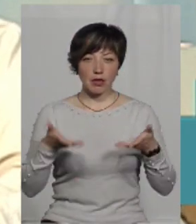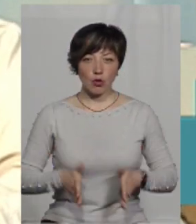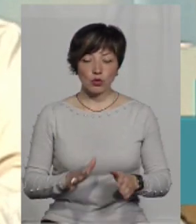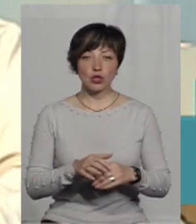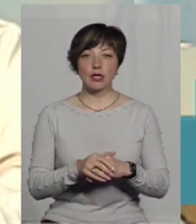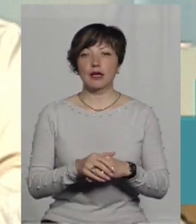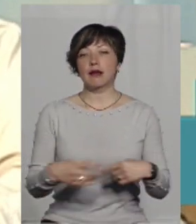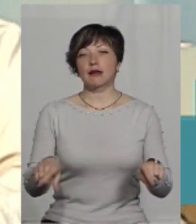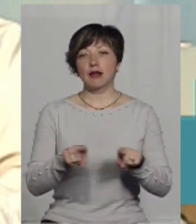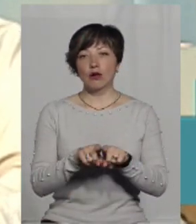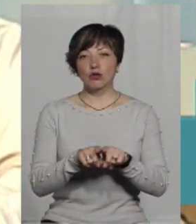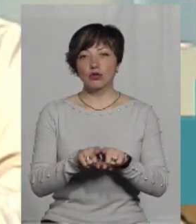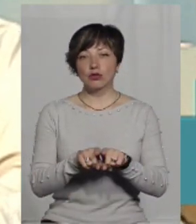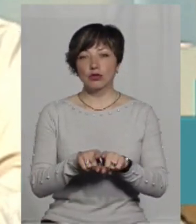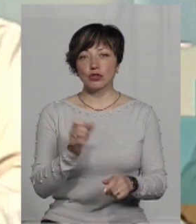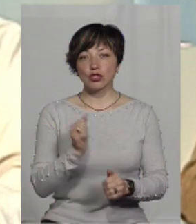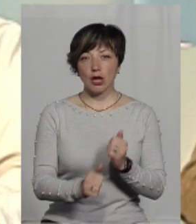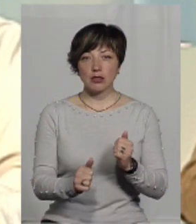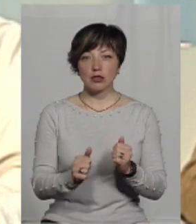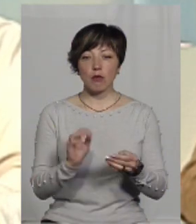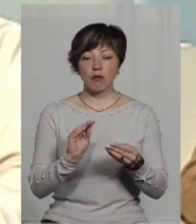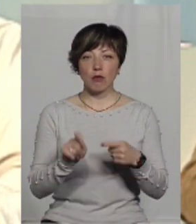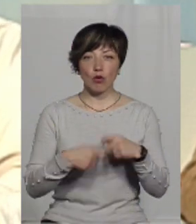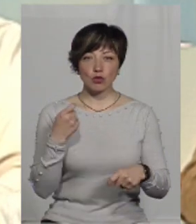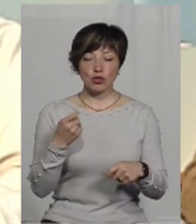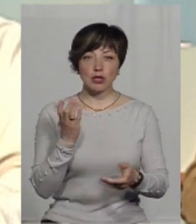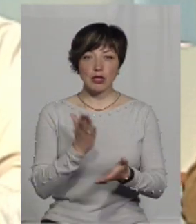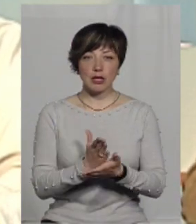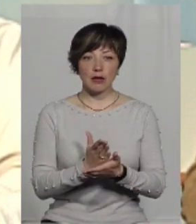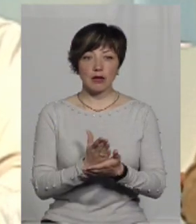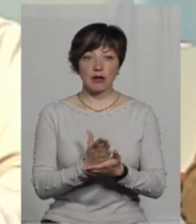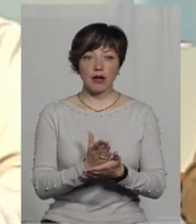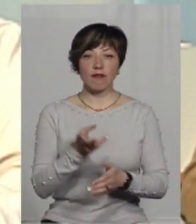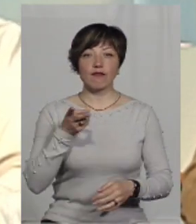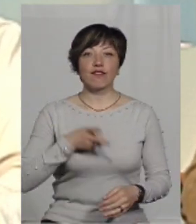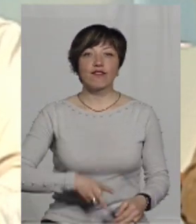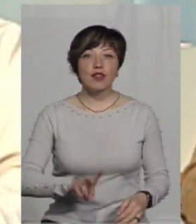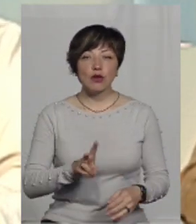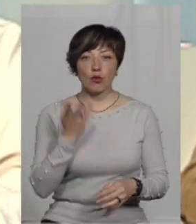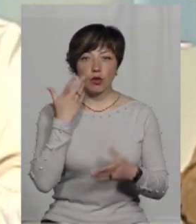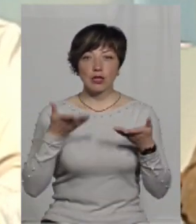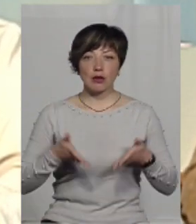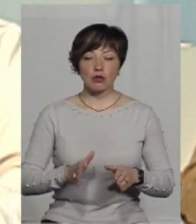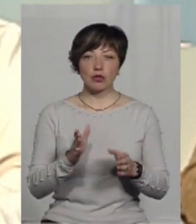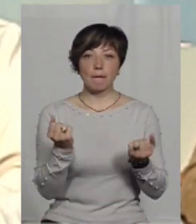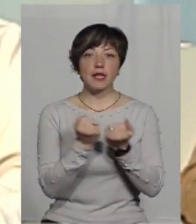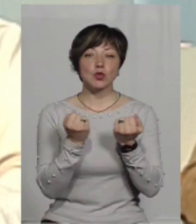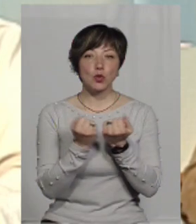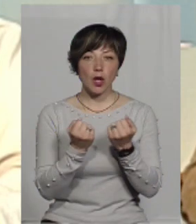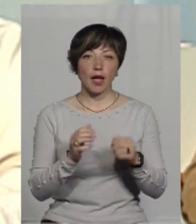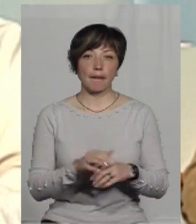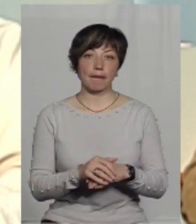народженні. Також дуже часто такі вади зустрічаються у двійонь, коли народжуються